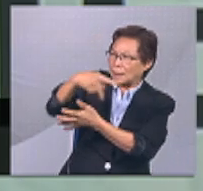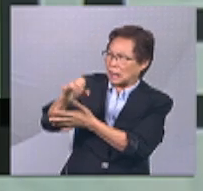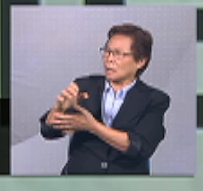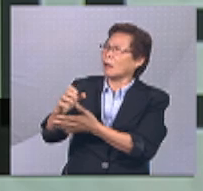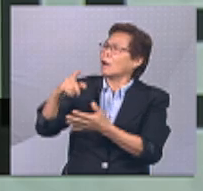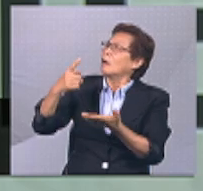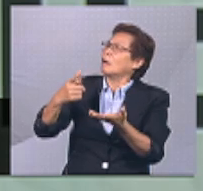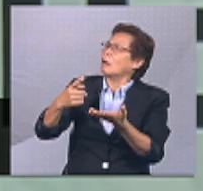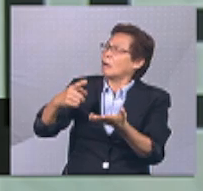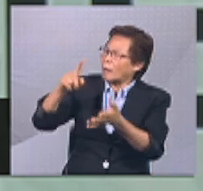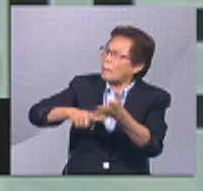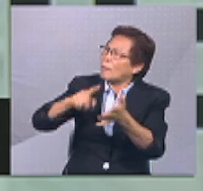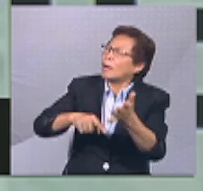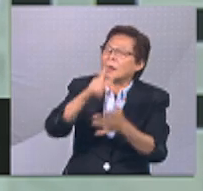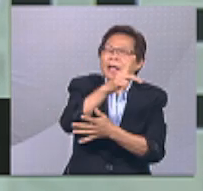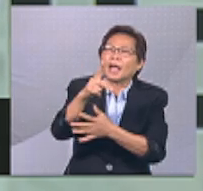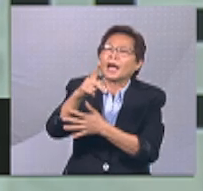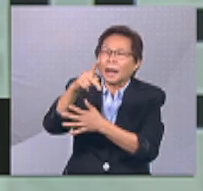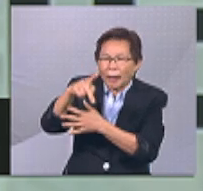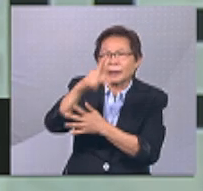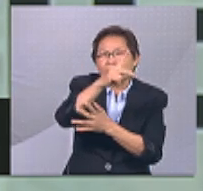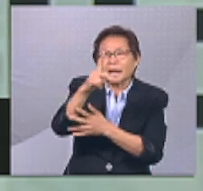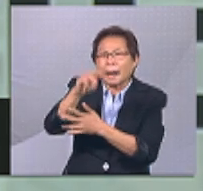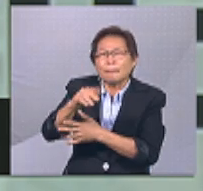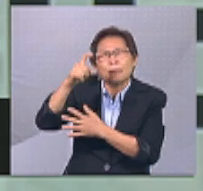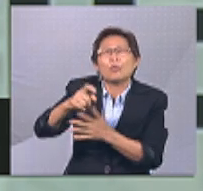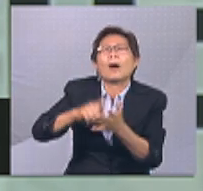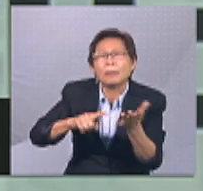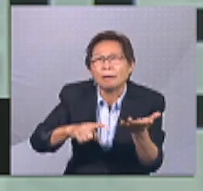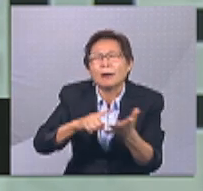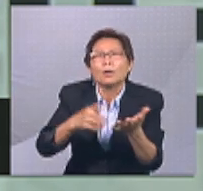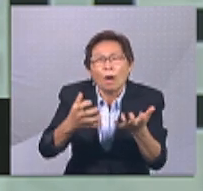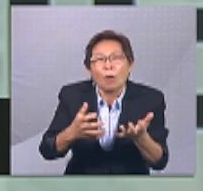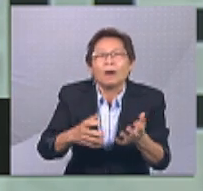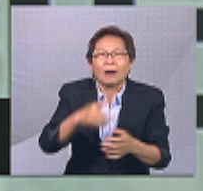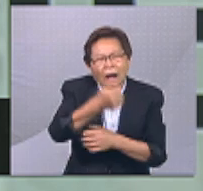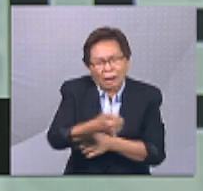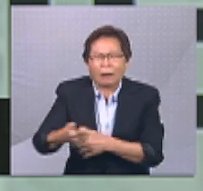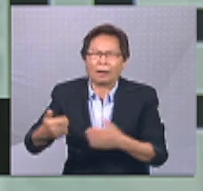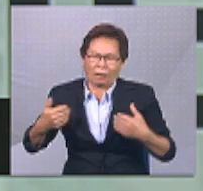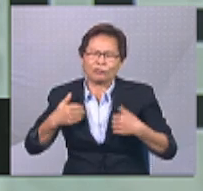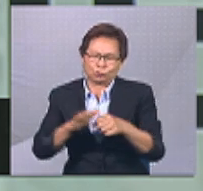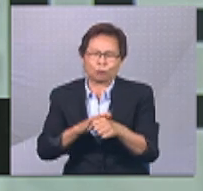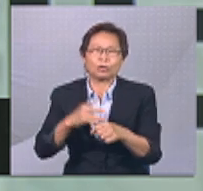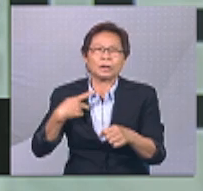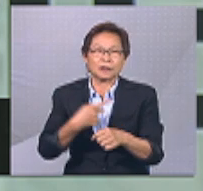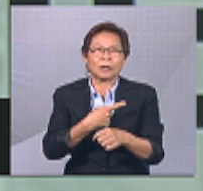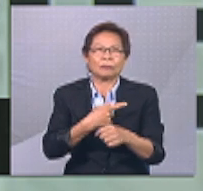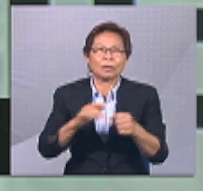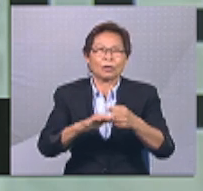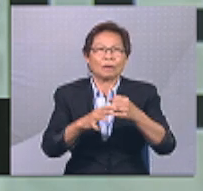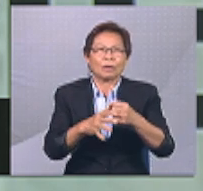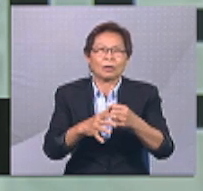kita perlukan di Kementerian Kesihatan. Peralatan kita dah cukup peralatan, jadi kita ada peruntukan untuk perakat